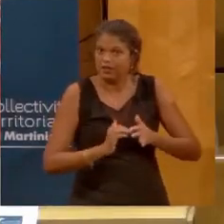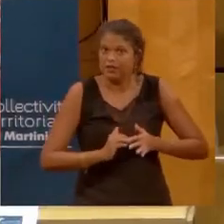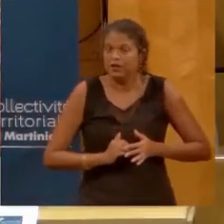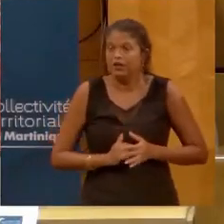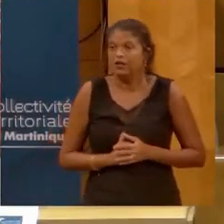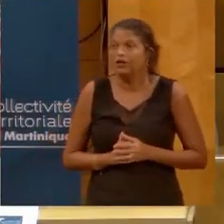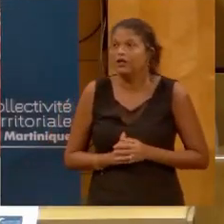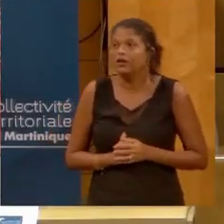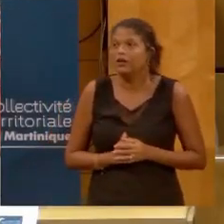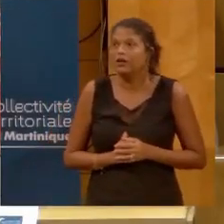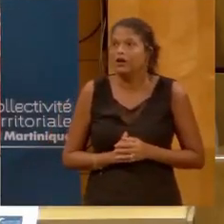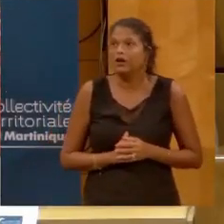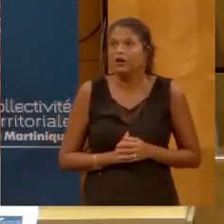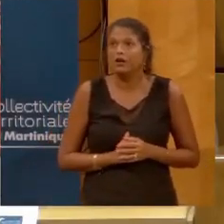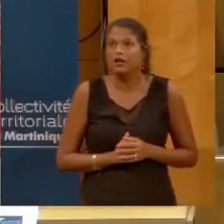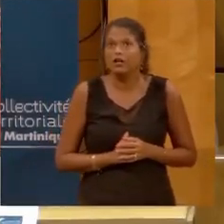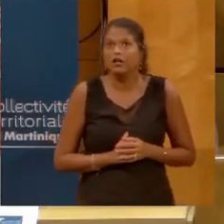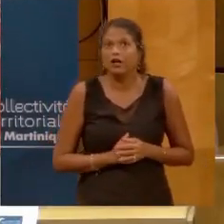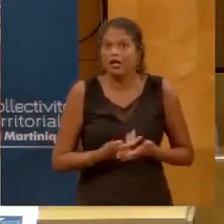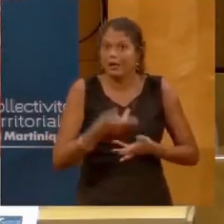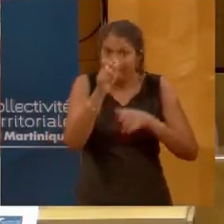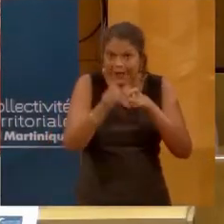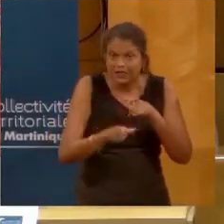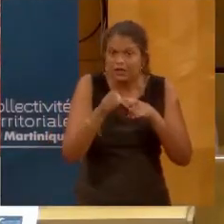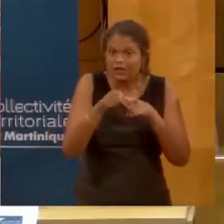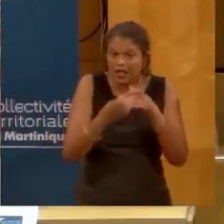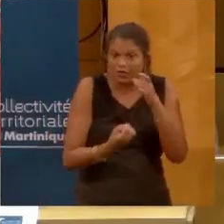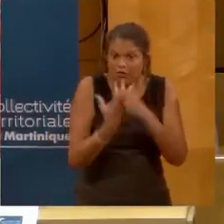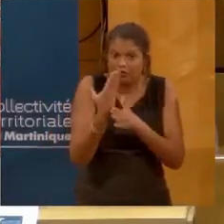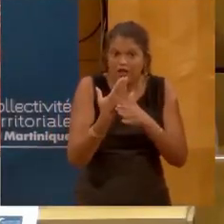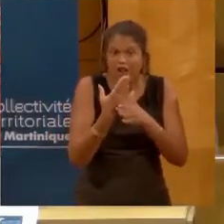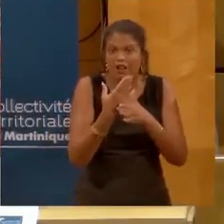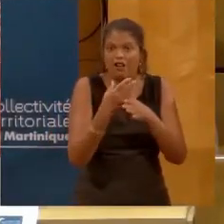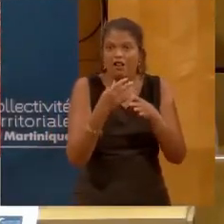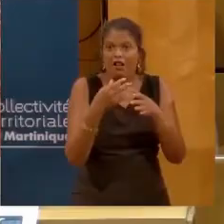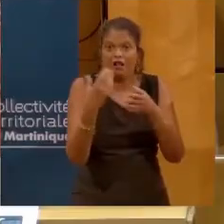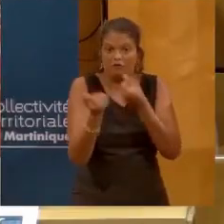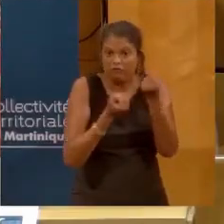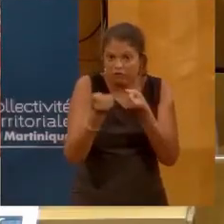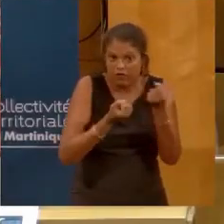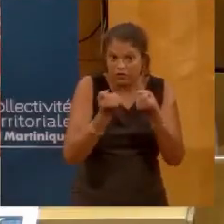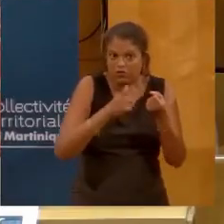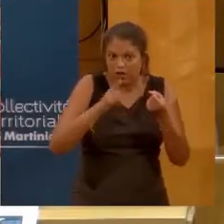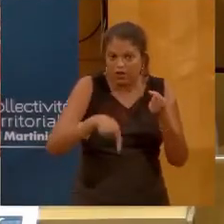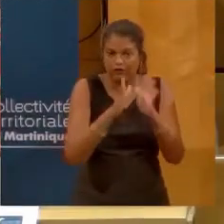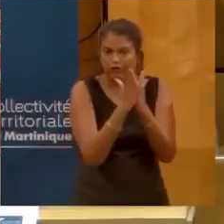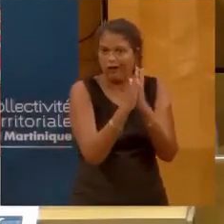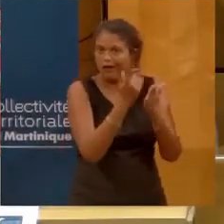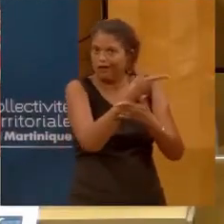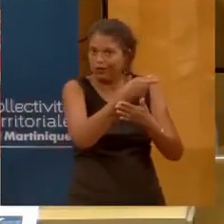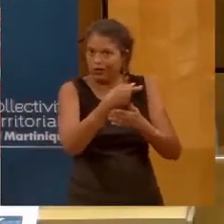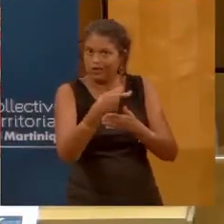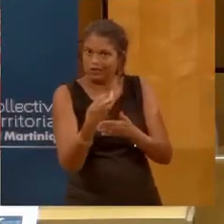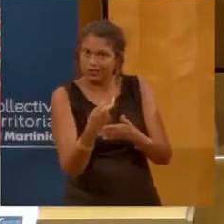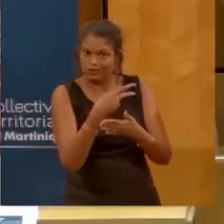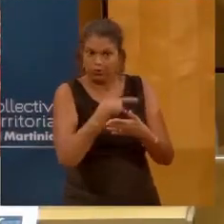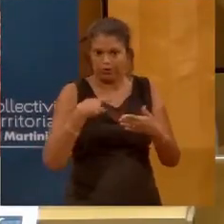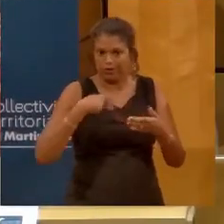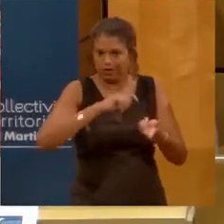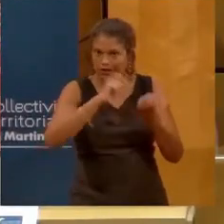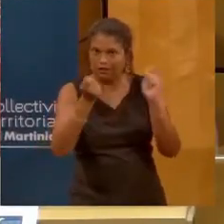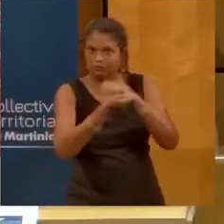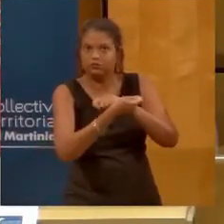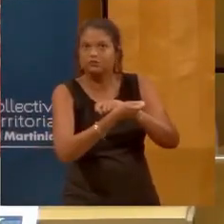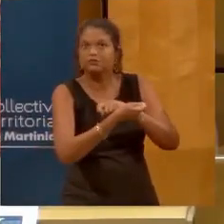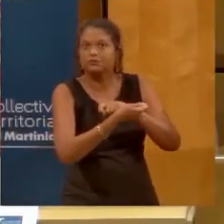Et ceux qui ont à prendre de nouvelles cartes grises, parce que soit ils changent d'automobile, les automobiles changent de propriétaire, il faut acheter,